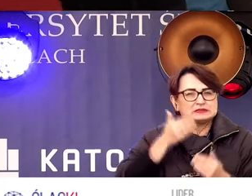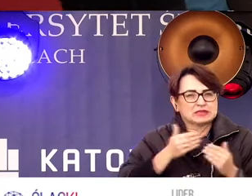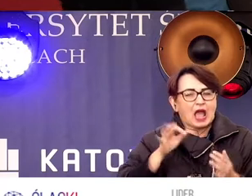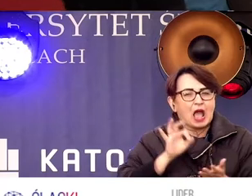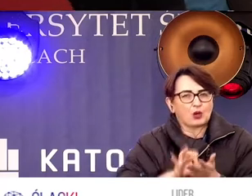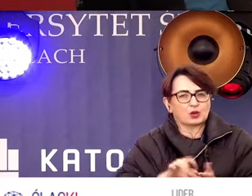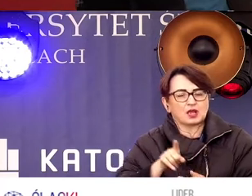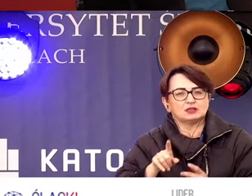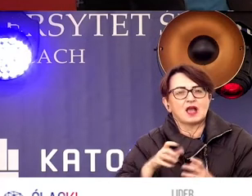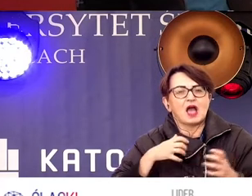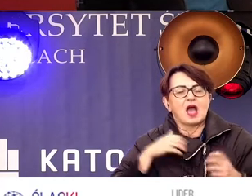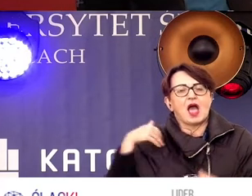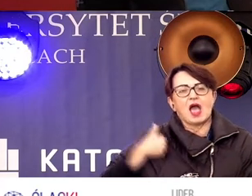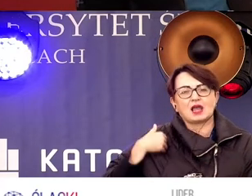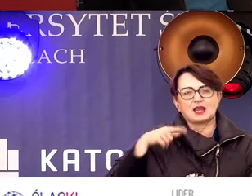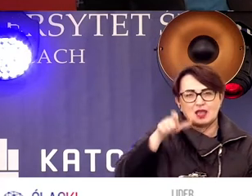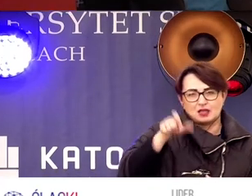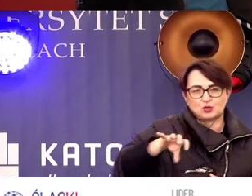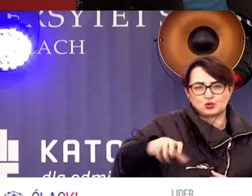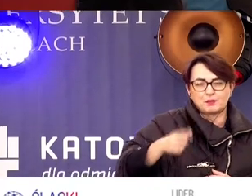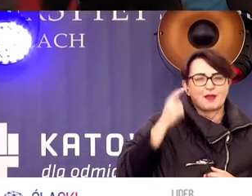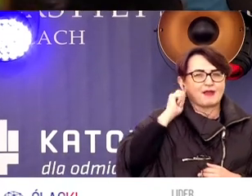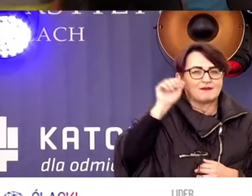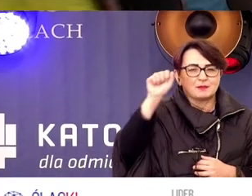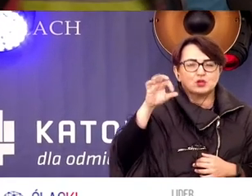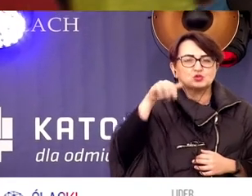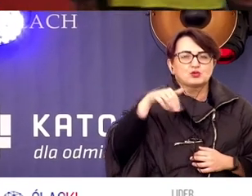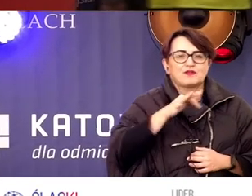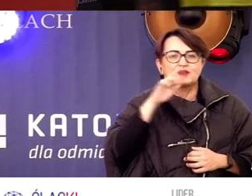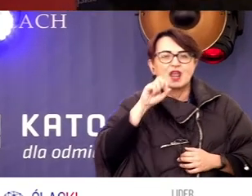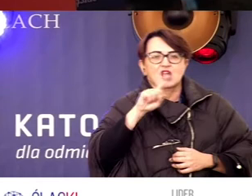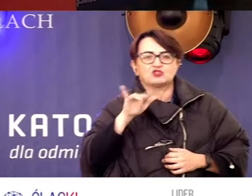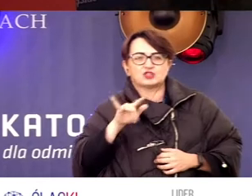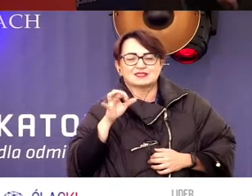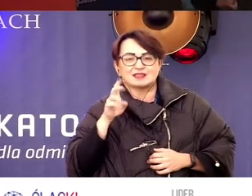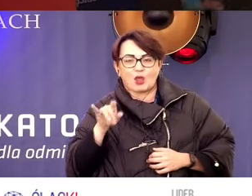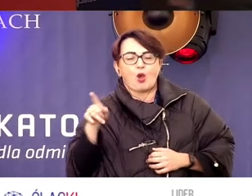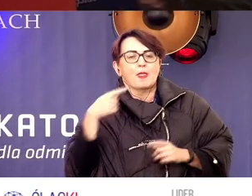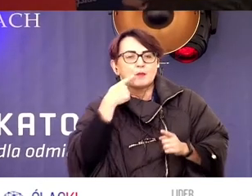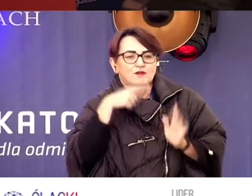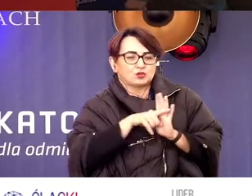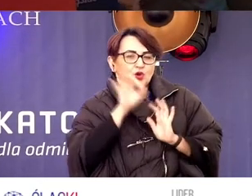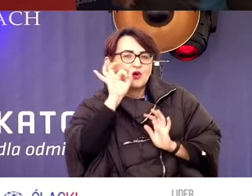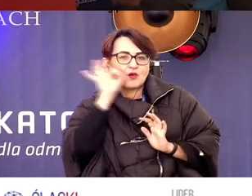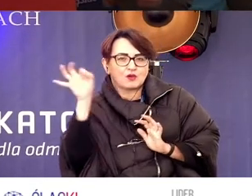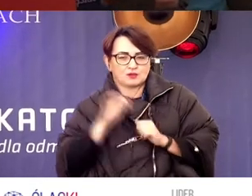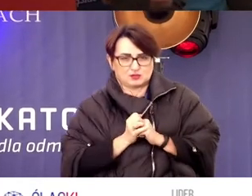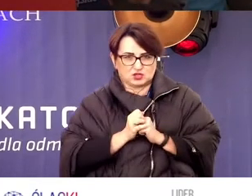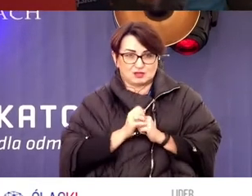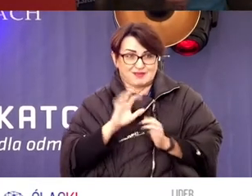z przedstawicielką angielskich sufrażystek, która powiedziała mu, że gdybym była żoną szanownego